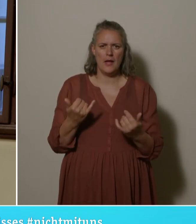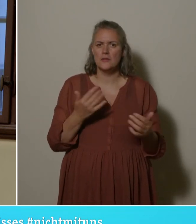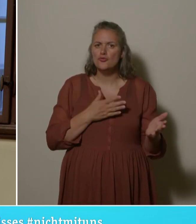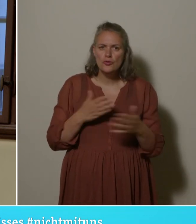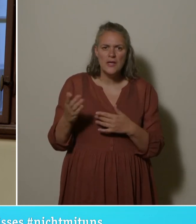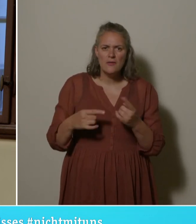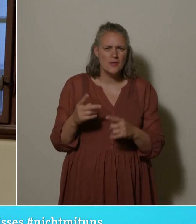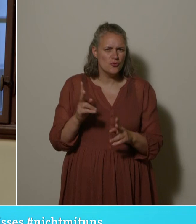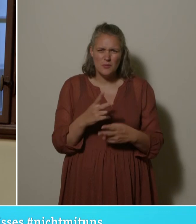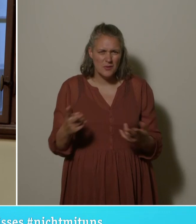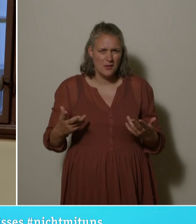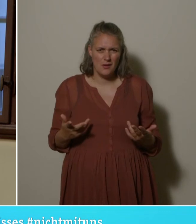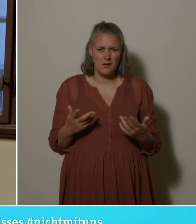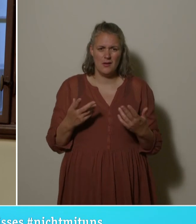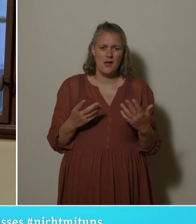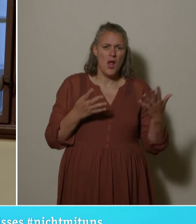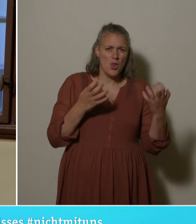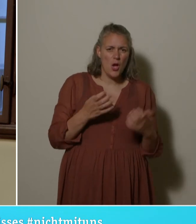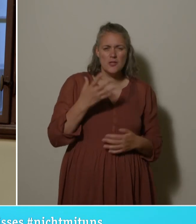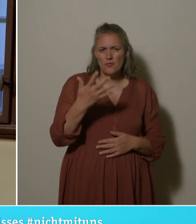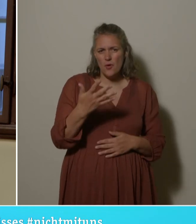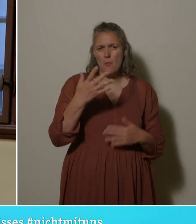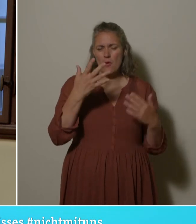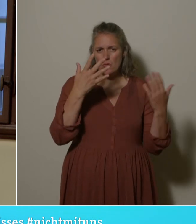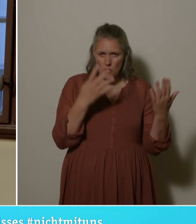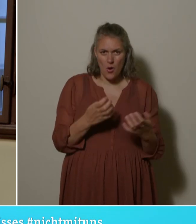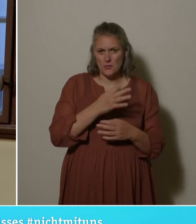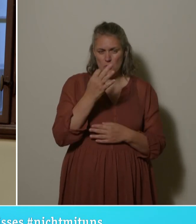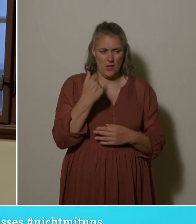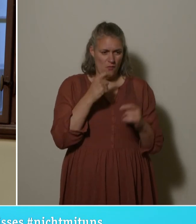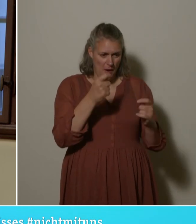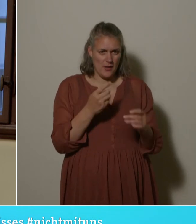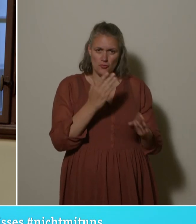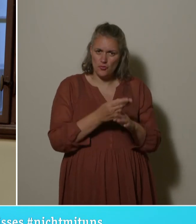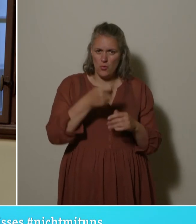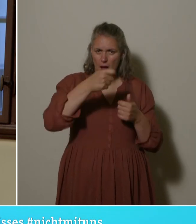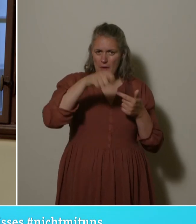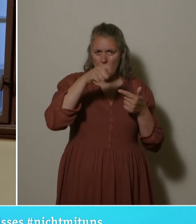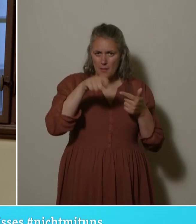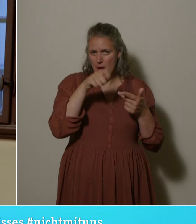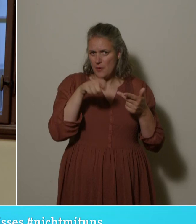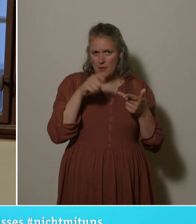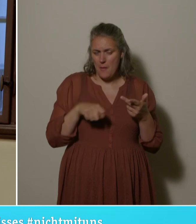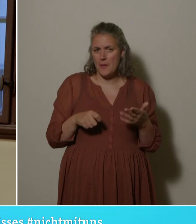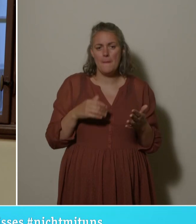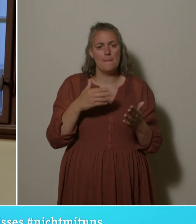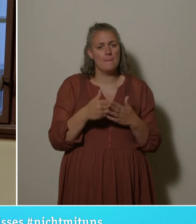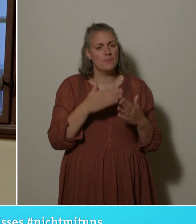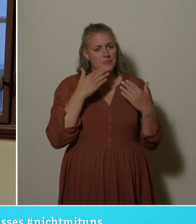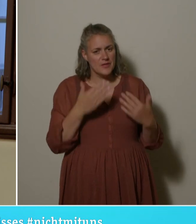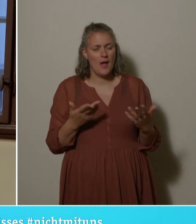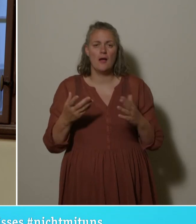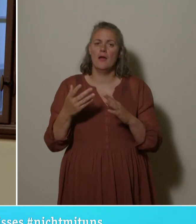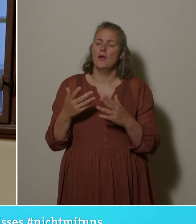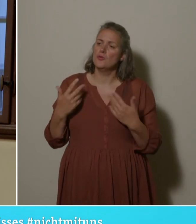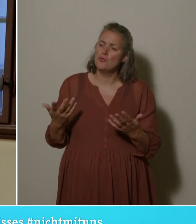schiefläuft. Nein, das stimmt nicht. 95%, was Sie fordern in Ihrem Antrag, ist erreicht worden. Insofern danke ich und unterstütze